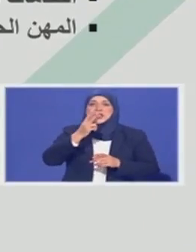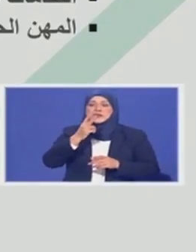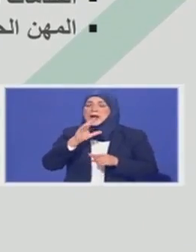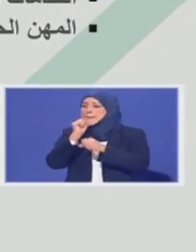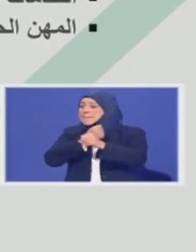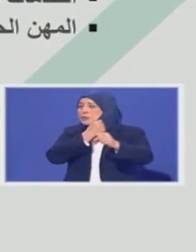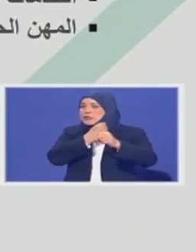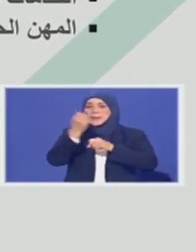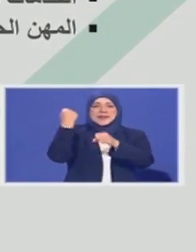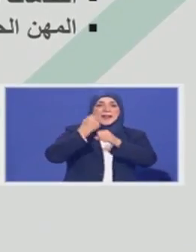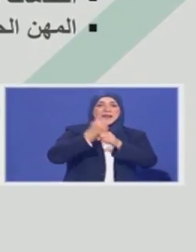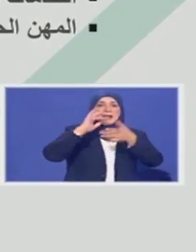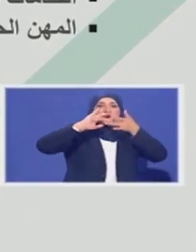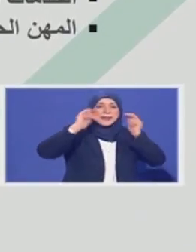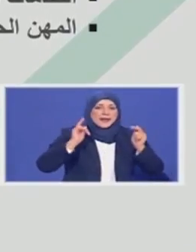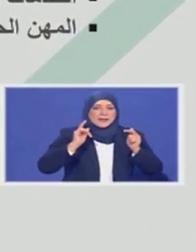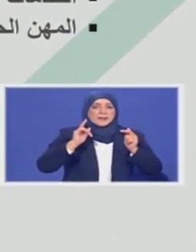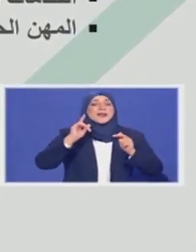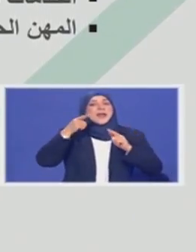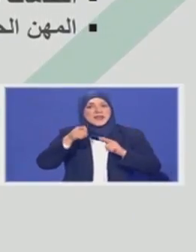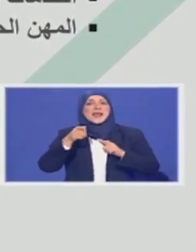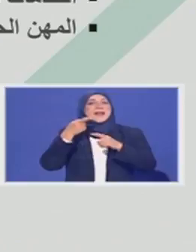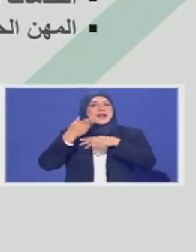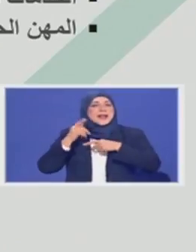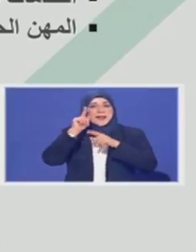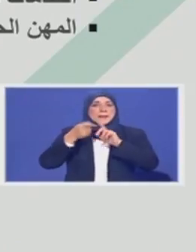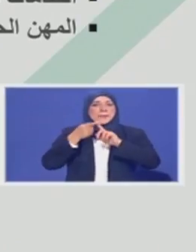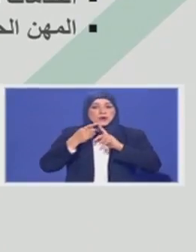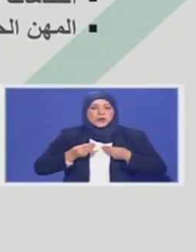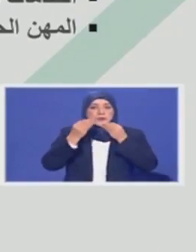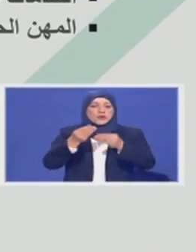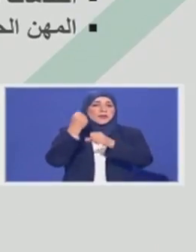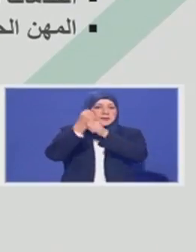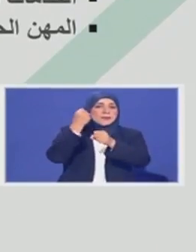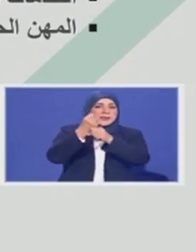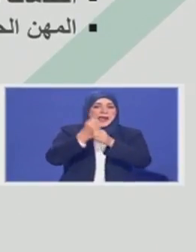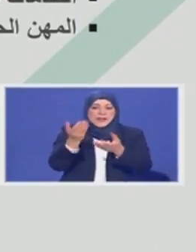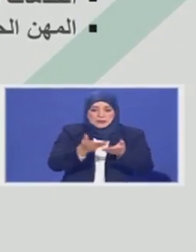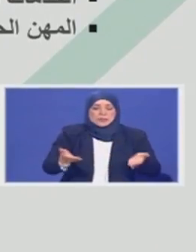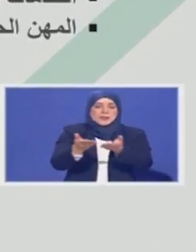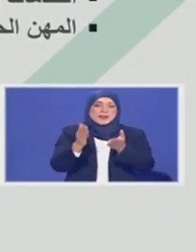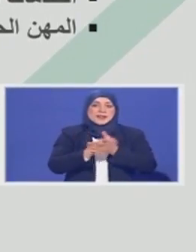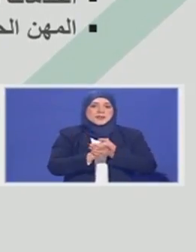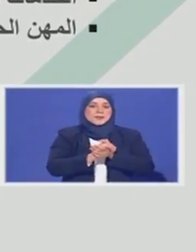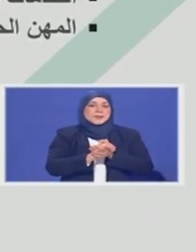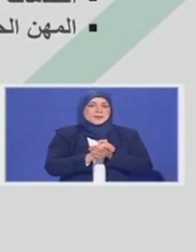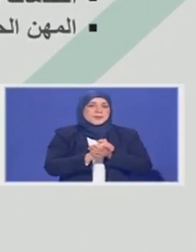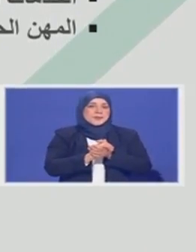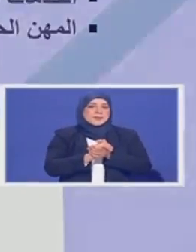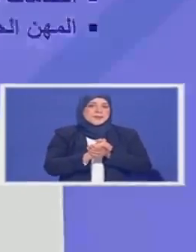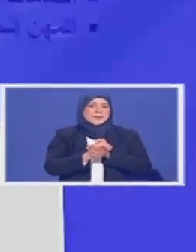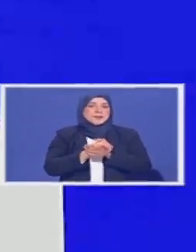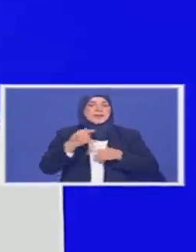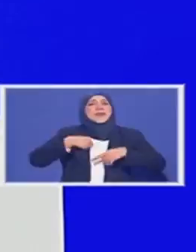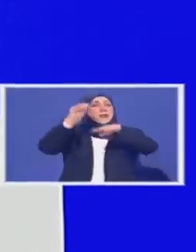لأنه دائما والمبدأ وخاصة بالنسبة للخدمات اللي عندها الإمكانية العمل عن بعد، احنا معناها